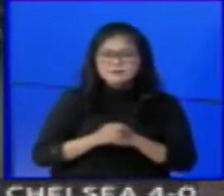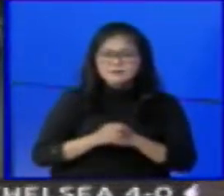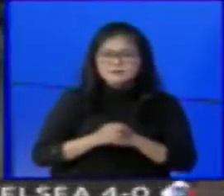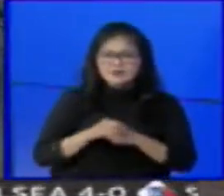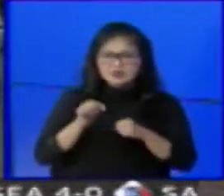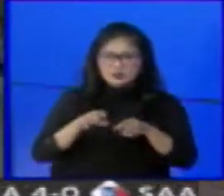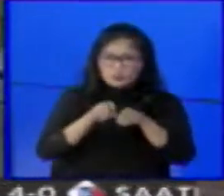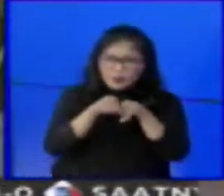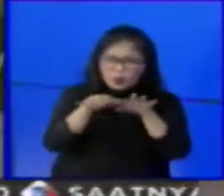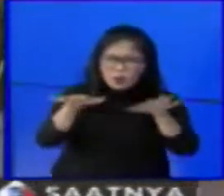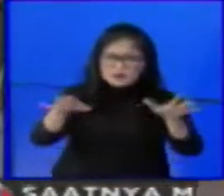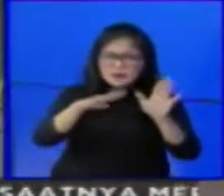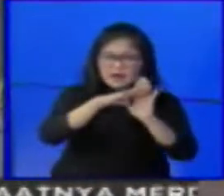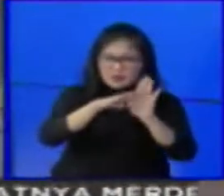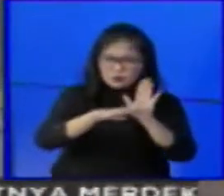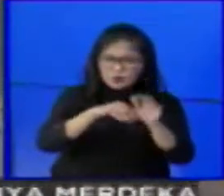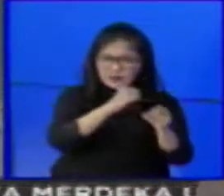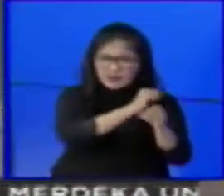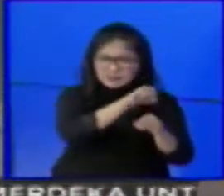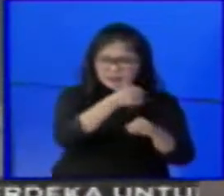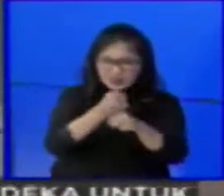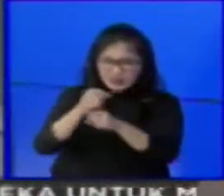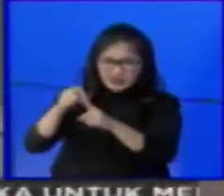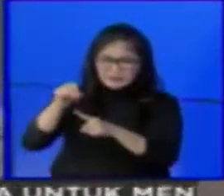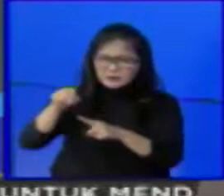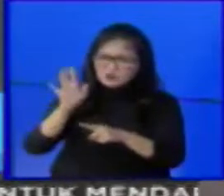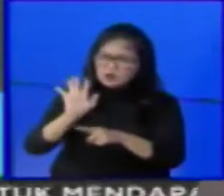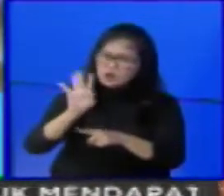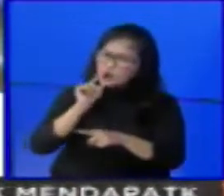Perluasan aturan ganjil genap ini tidak berlaku bagi pengendara sepeda motor.